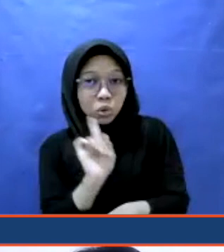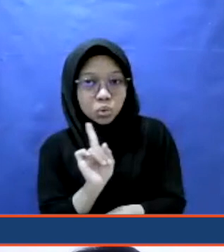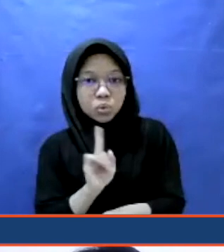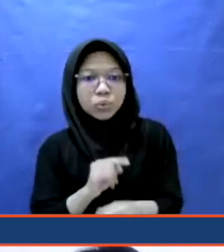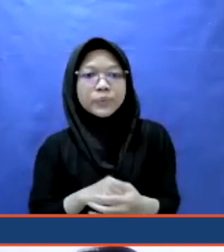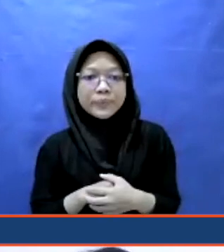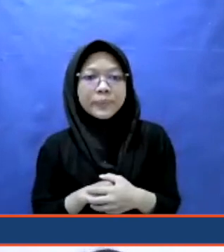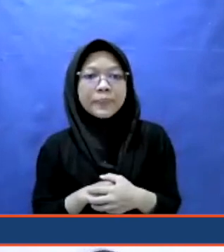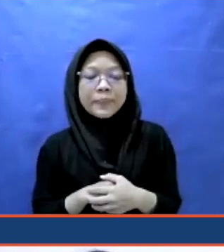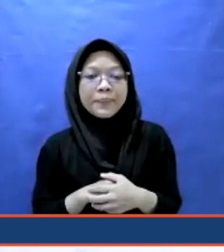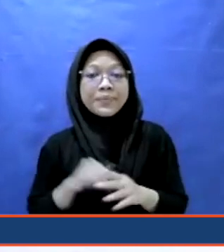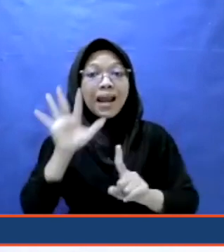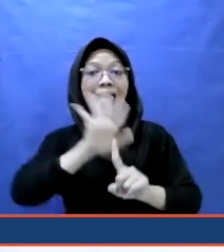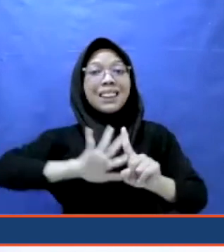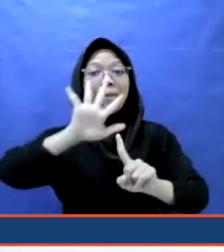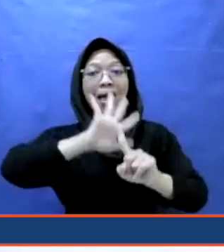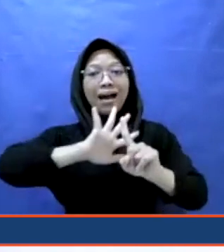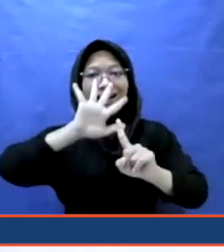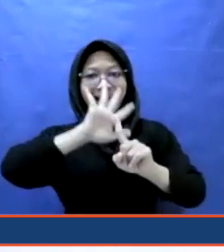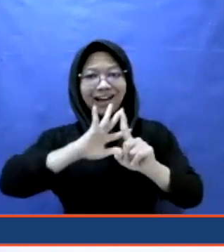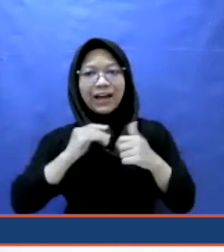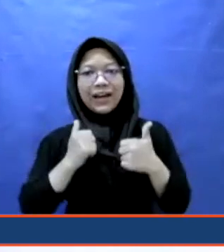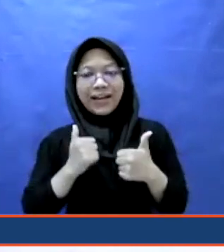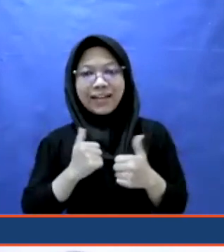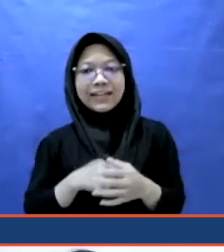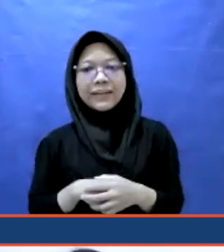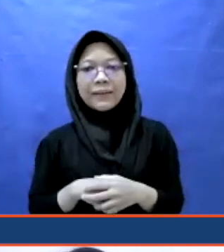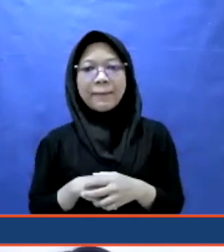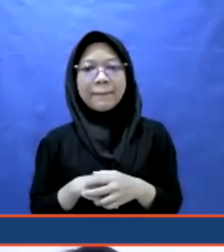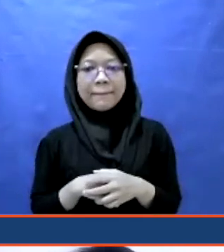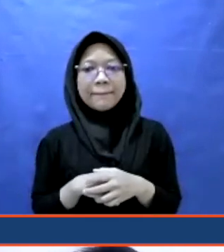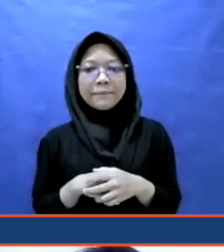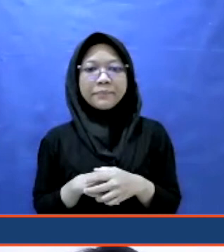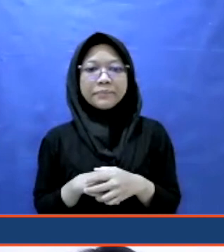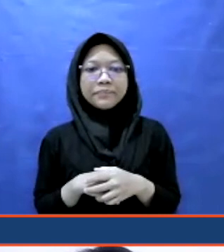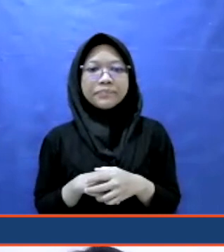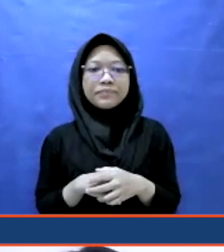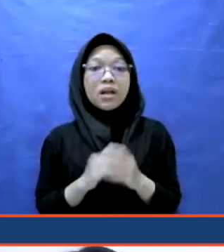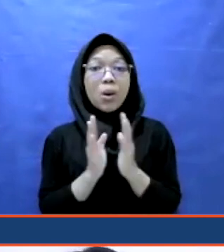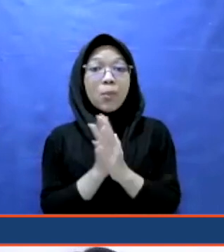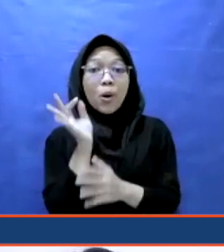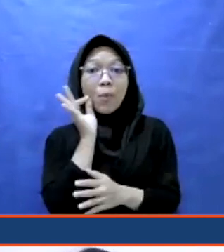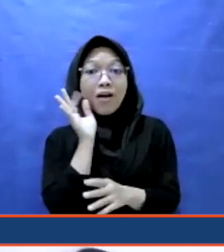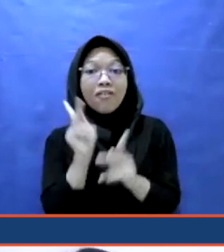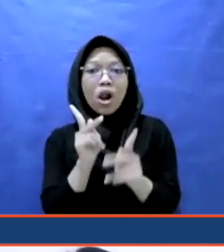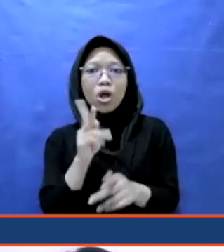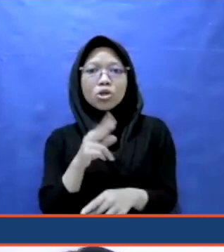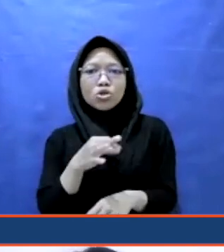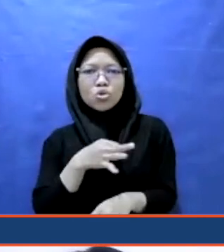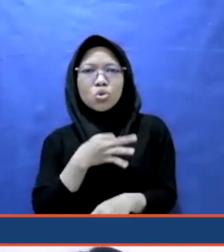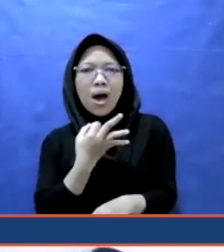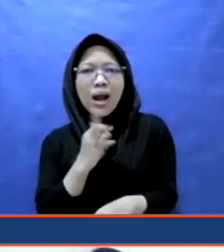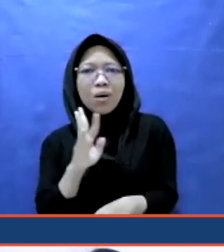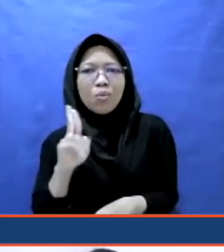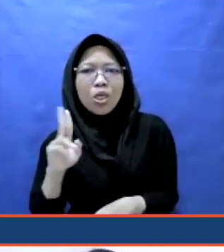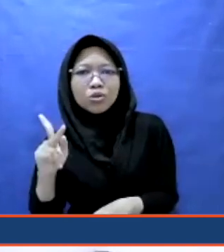latar belakangnya mohon maaf kalo agak ngelag ya Dan saya kalau bicara dalam bahasa Indonesia tuh jadinya